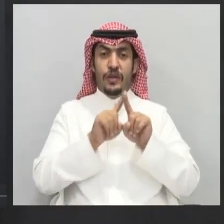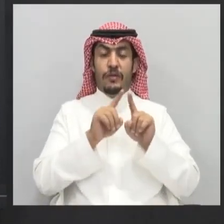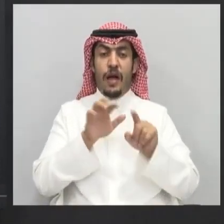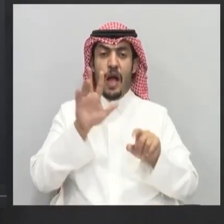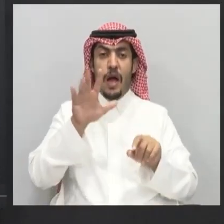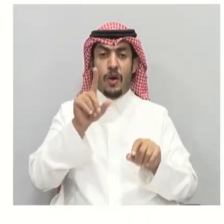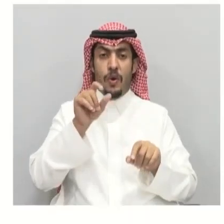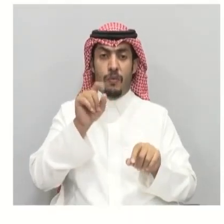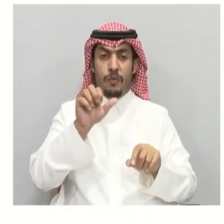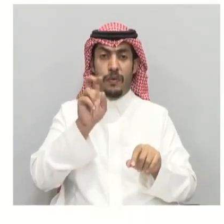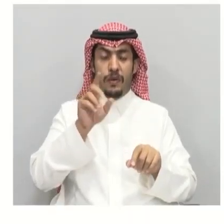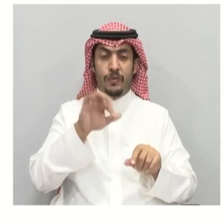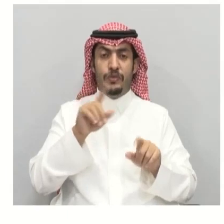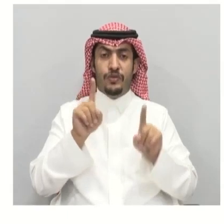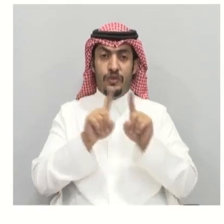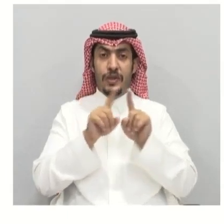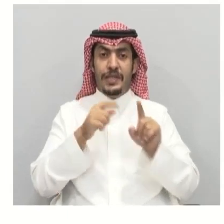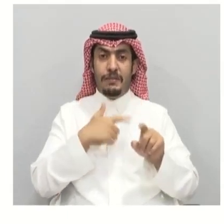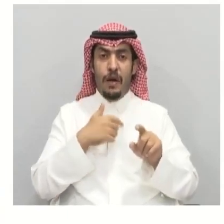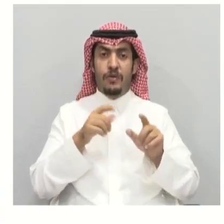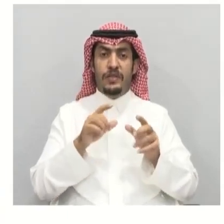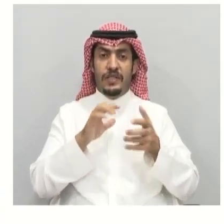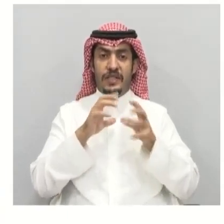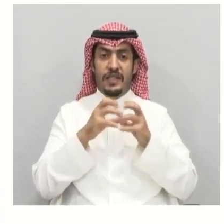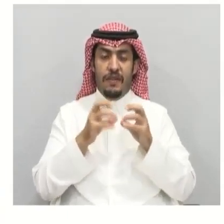الربوبيه وشرك الاسماء والصفات